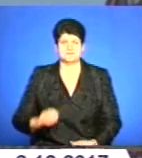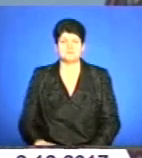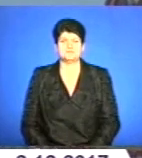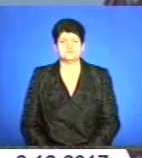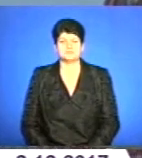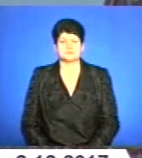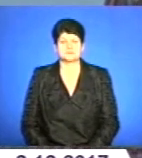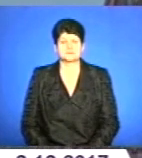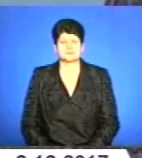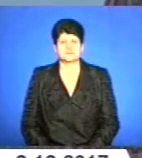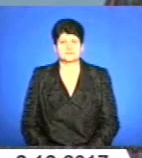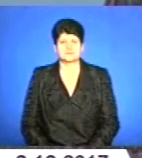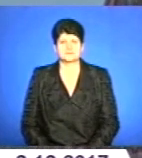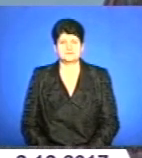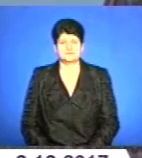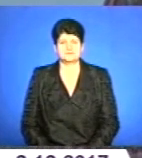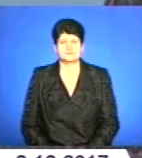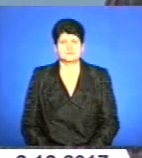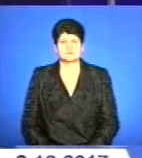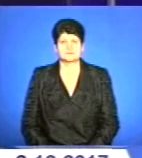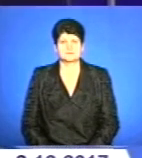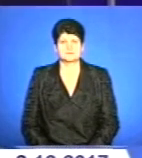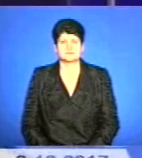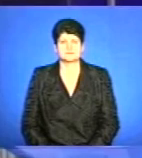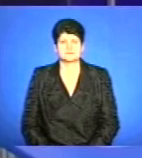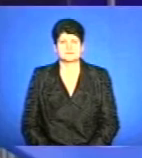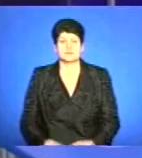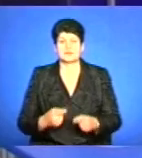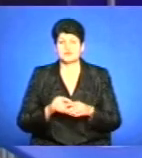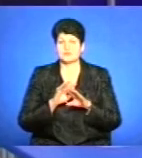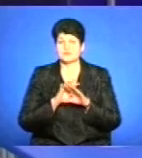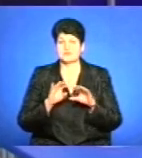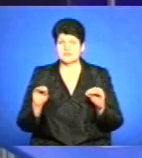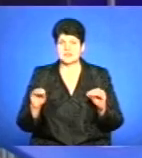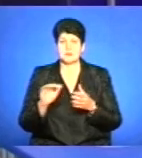Логовий, Андрій Прокопів, Вісті ТТБ. На цьому у мене